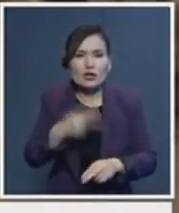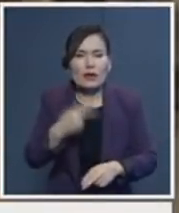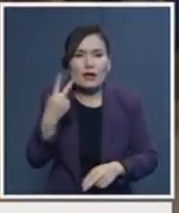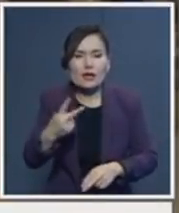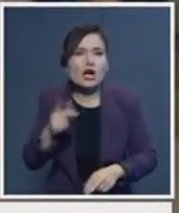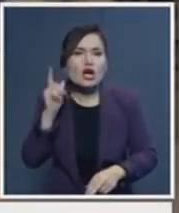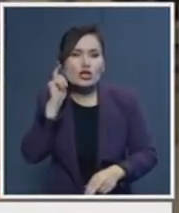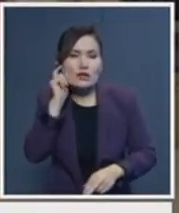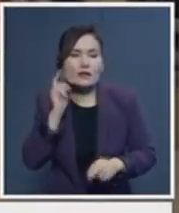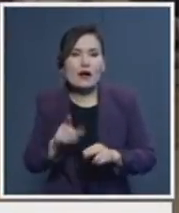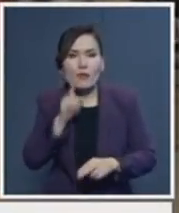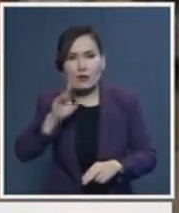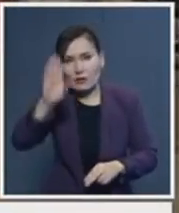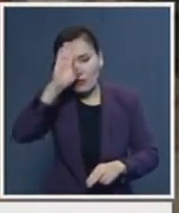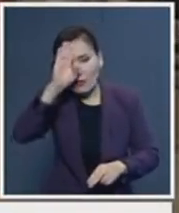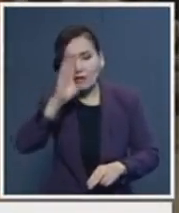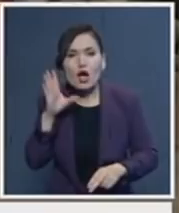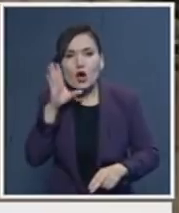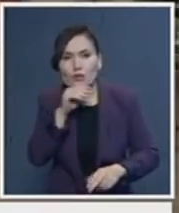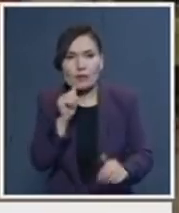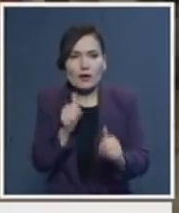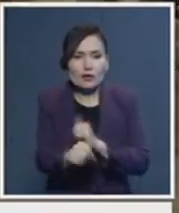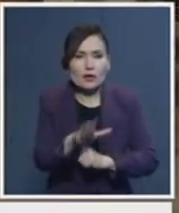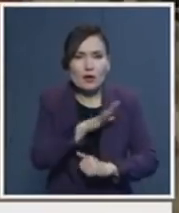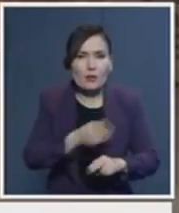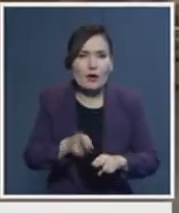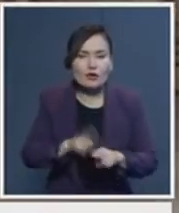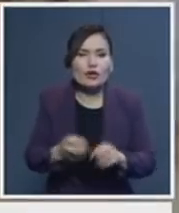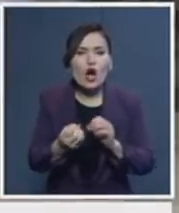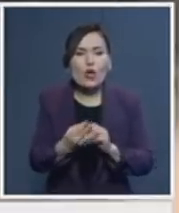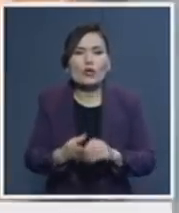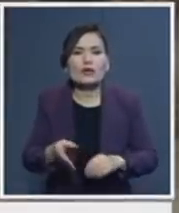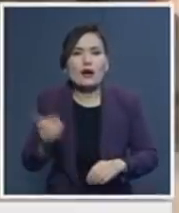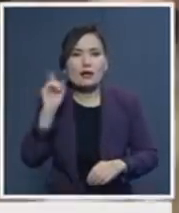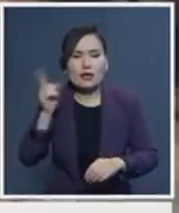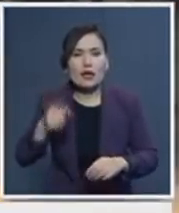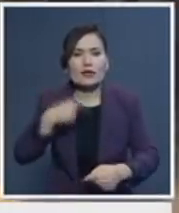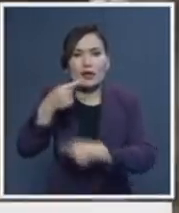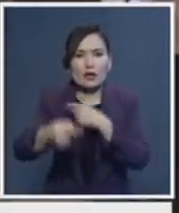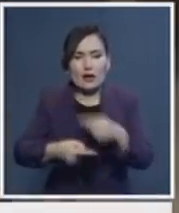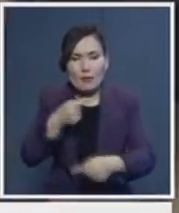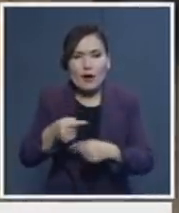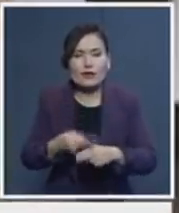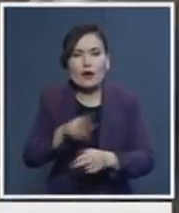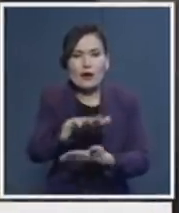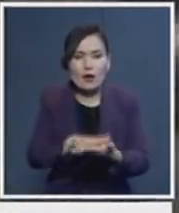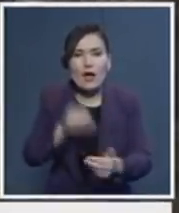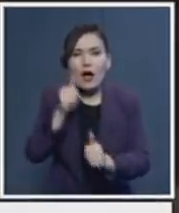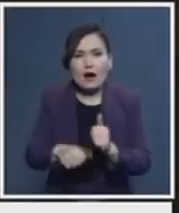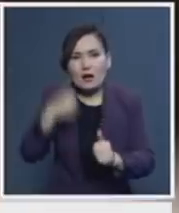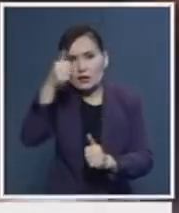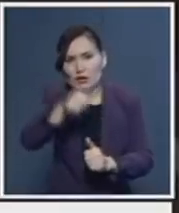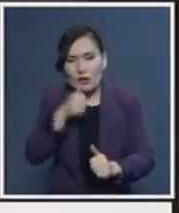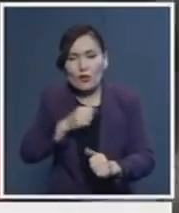ол жерге бірінші болып жеткен. Бұл дәстүрдің тарихы тереңде жатыр. Сонау 14-ші ғасырда жергілікті тұрғындар жыл бойы жолым